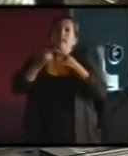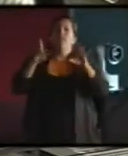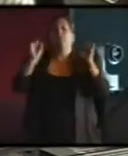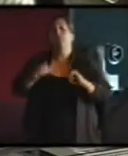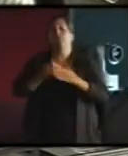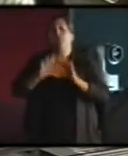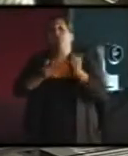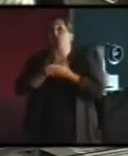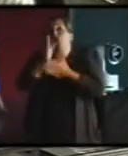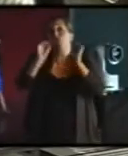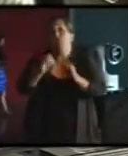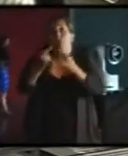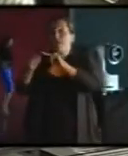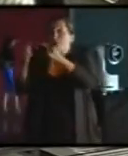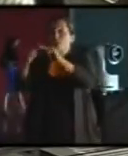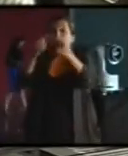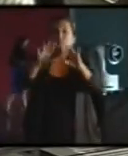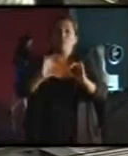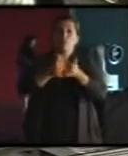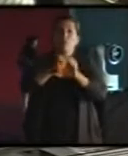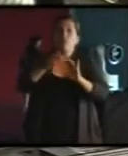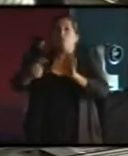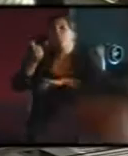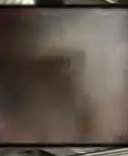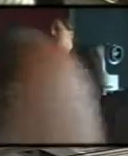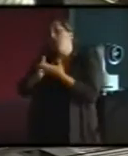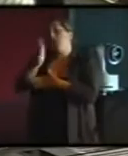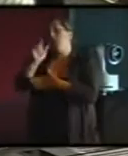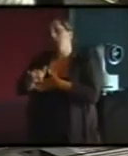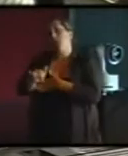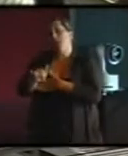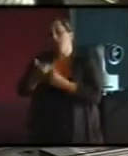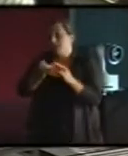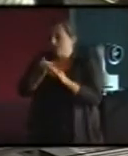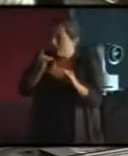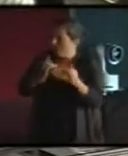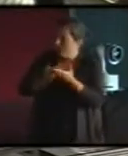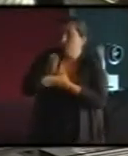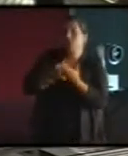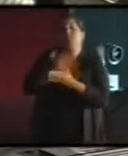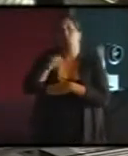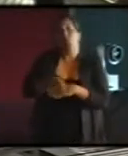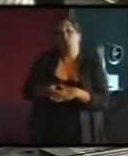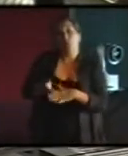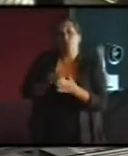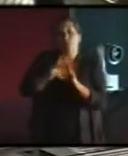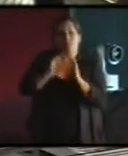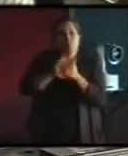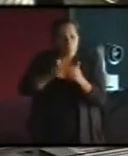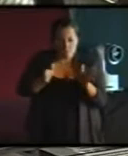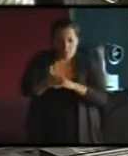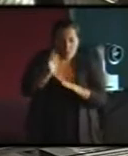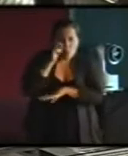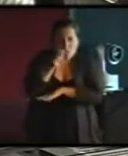ou attribuer un sens autre que celui qui a été investi par ceux qui ont construit. Donc bien sûr, il faut rester dans le cadre,